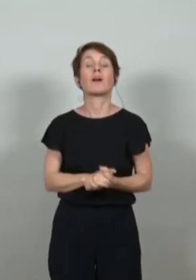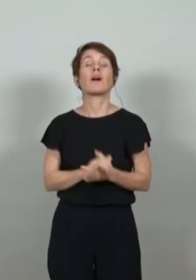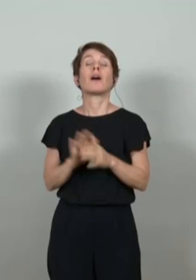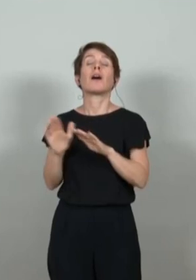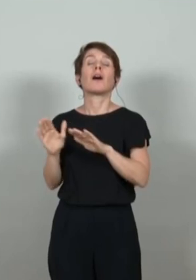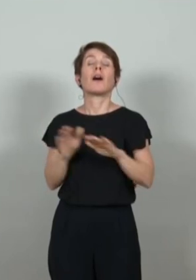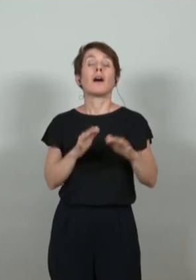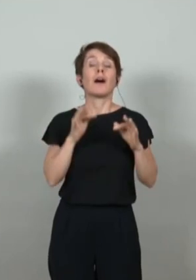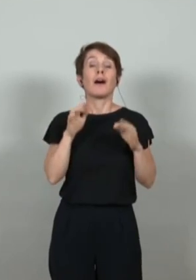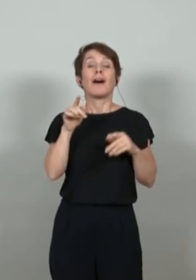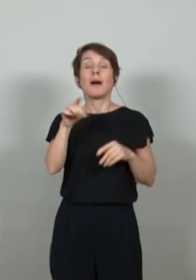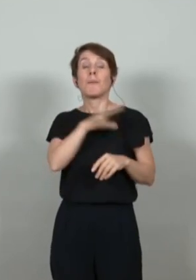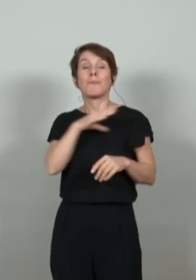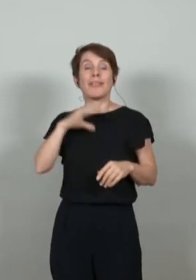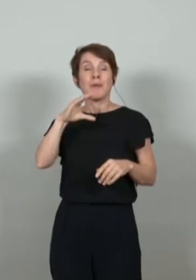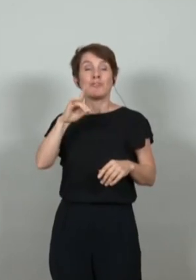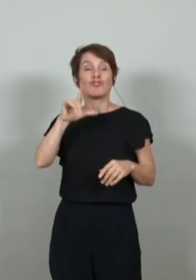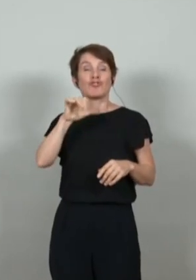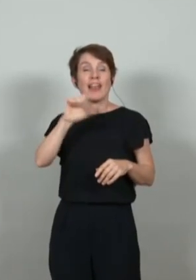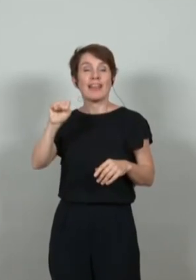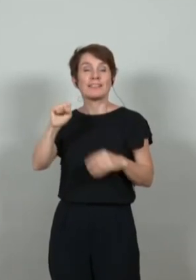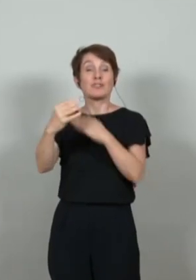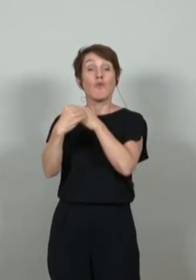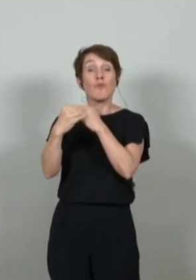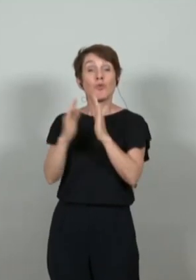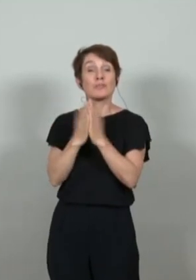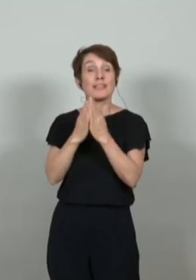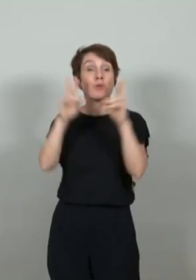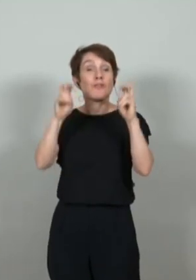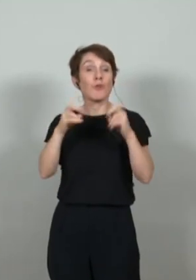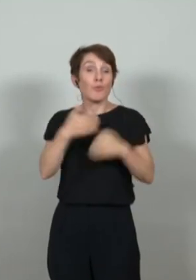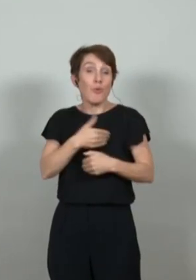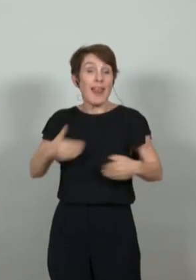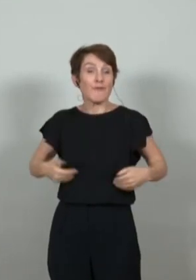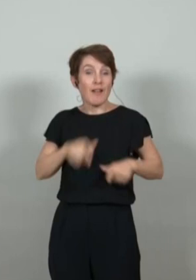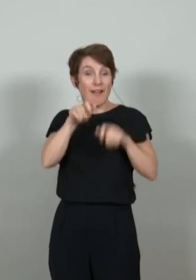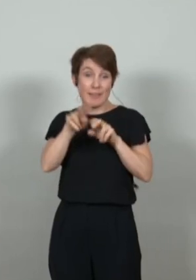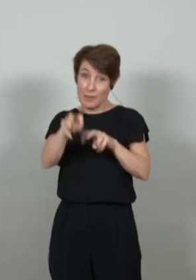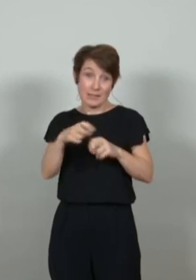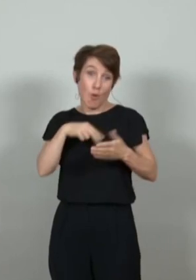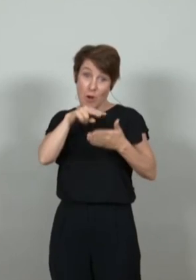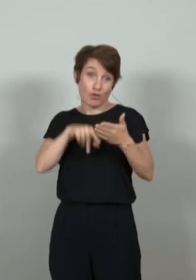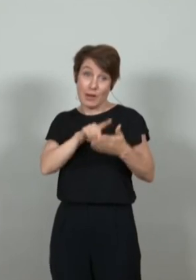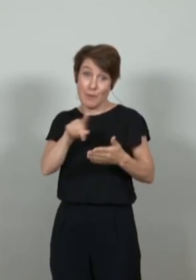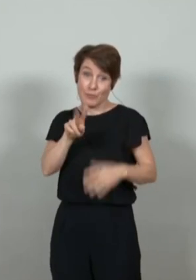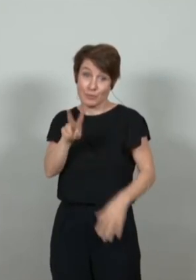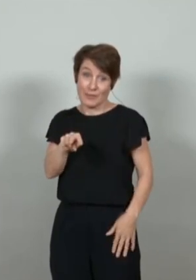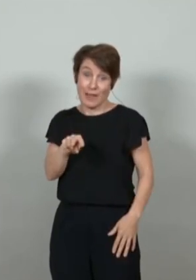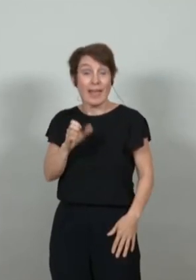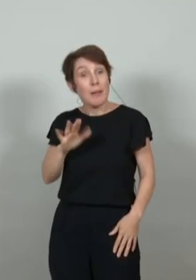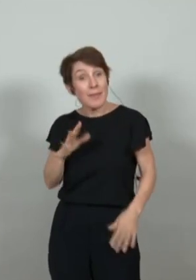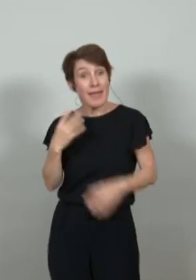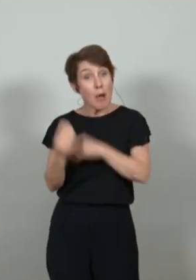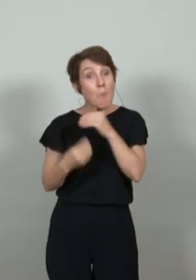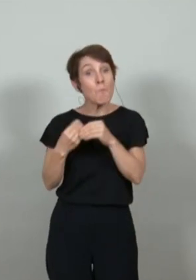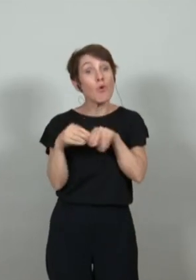la fin des paysans madame Chalas genre j'ai pas lu cette ouvrage en effet par contre il est clair que la le monde de la paysannerie car